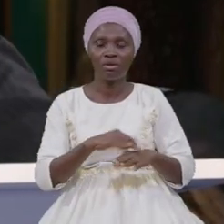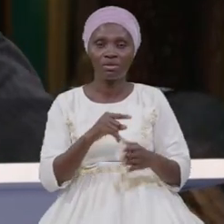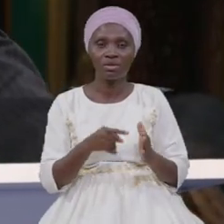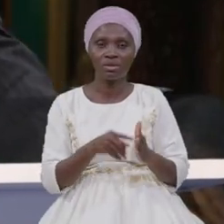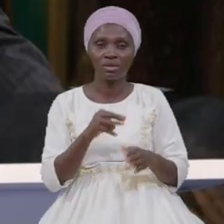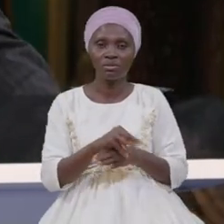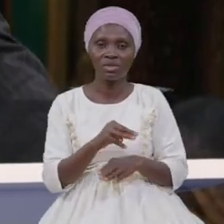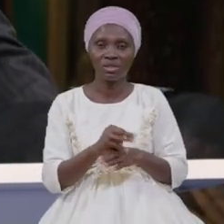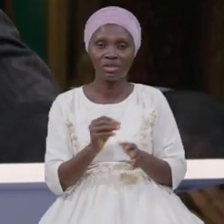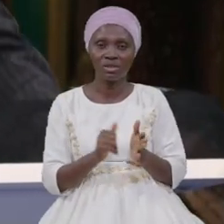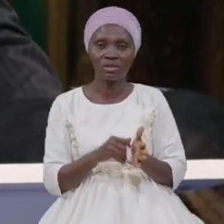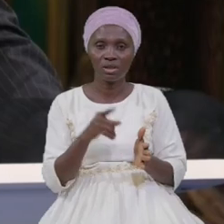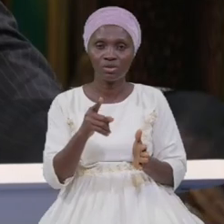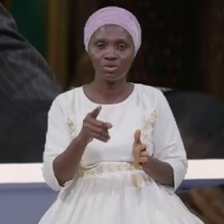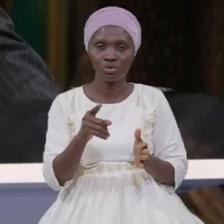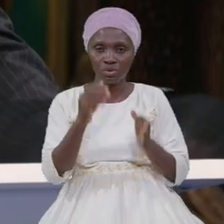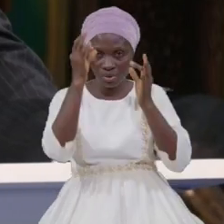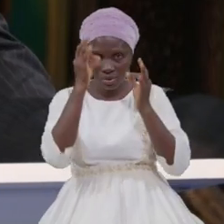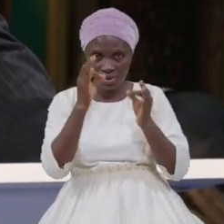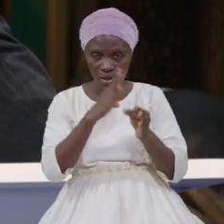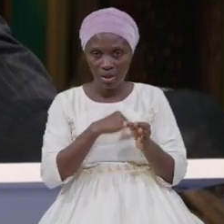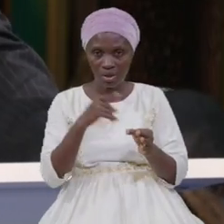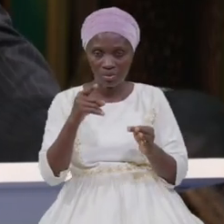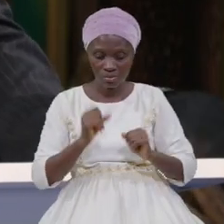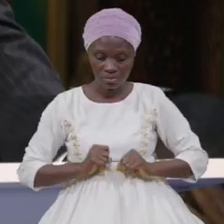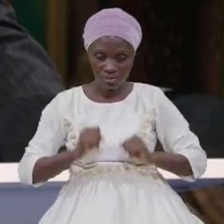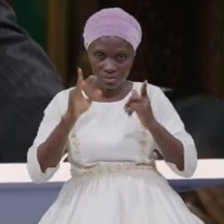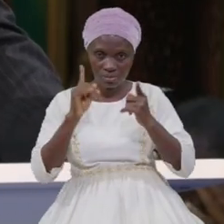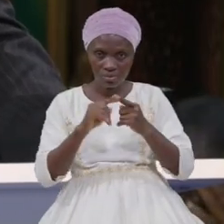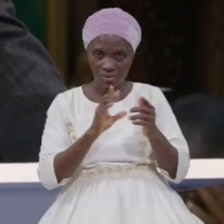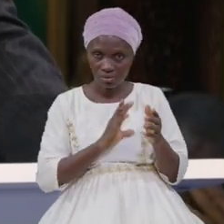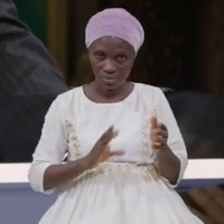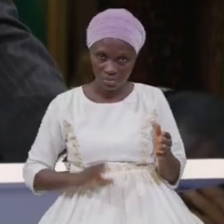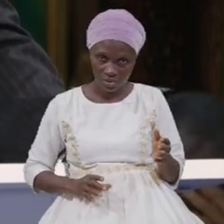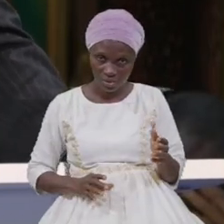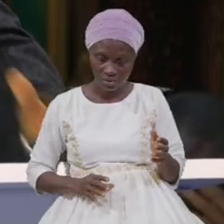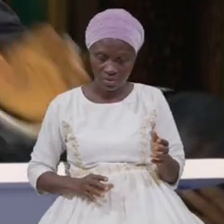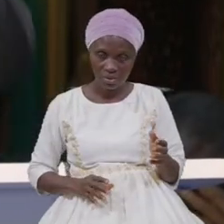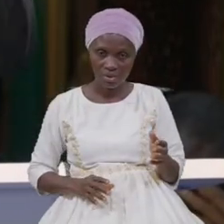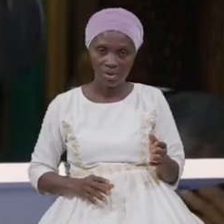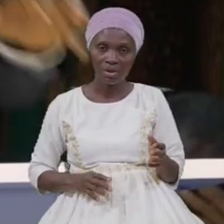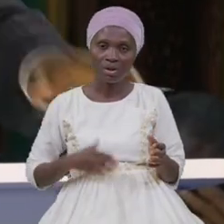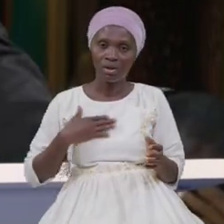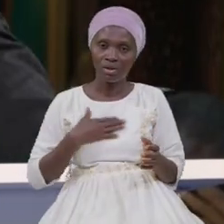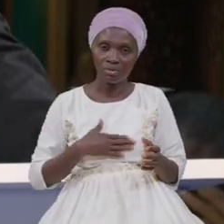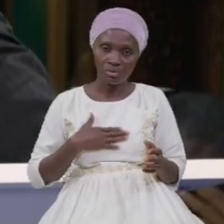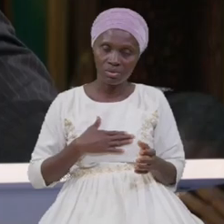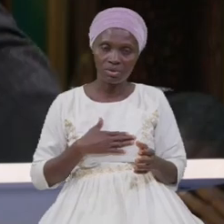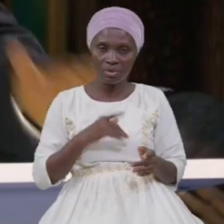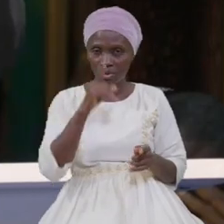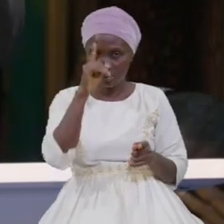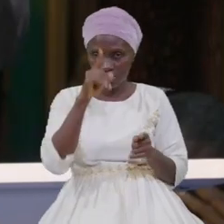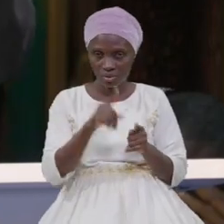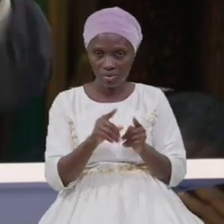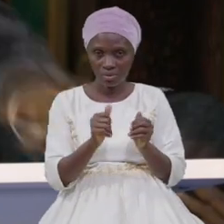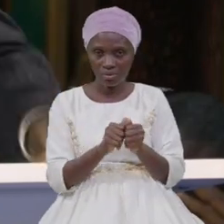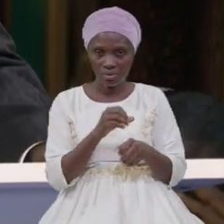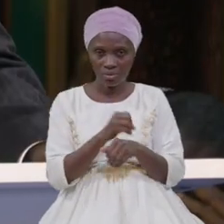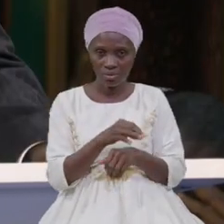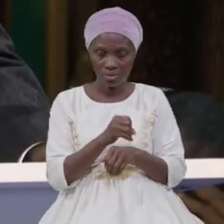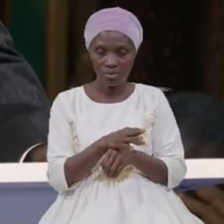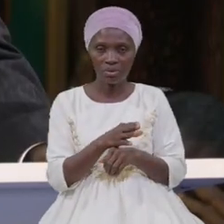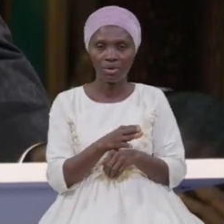Rassure-toi que les conseillers viennent vers toi. S'ils ne viennent pas, lève la main pour qu'on puisse t'identifier.